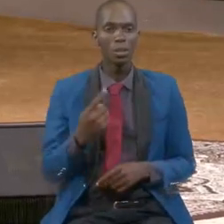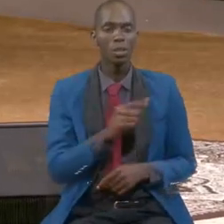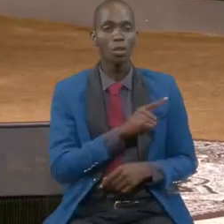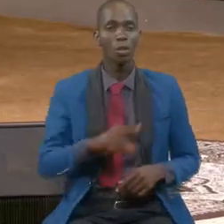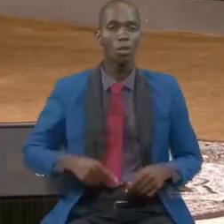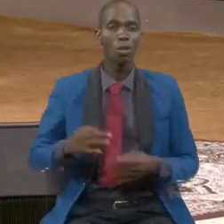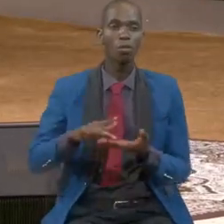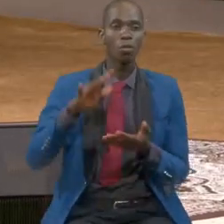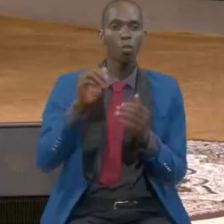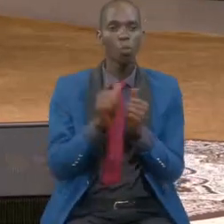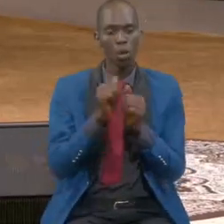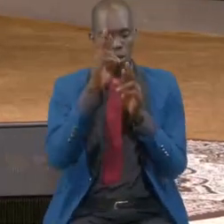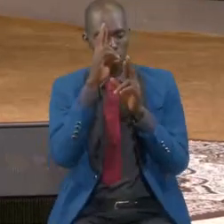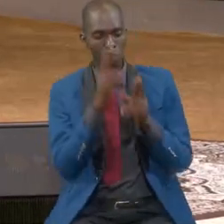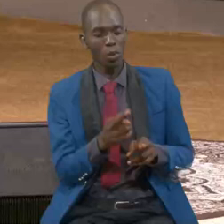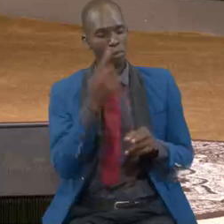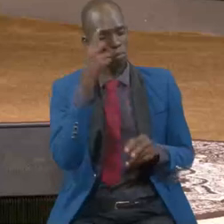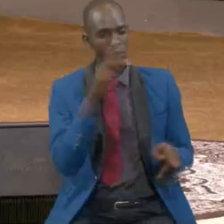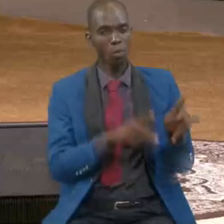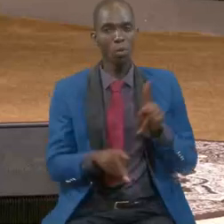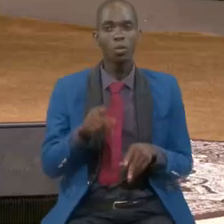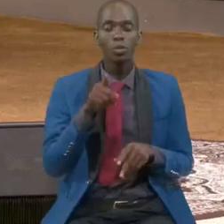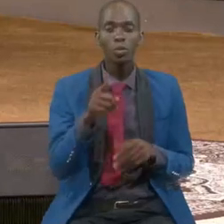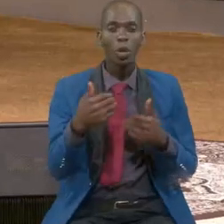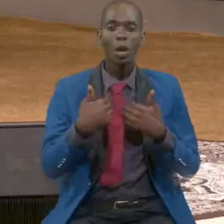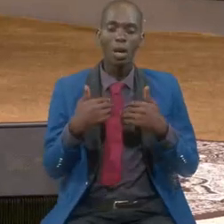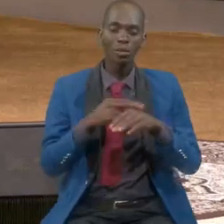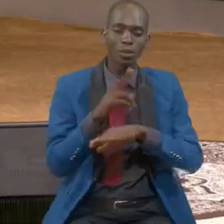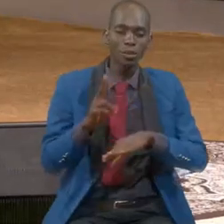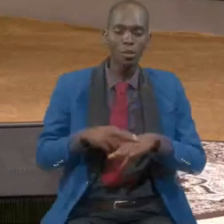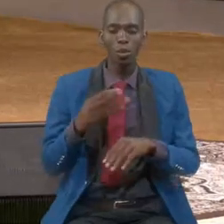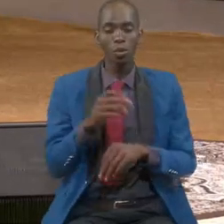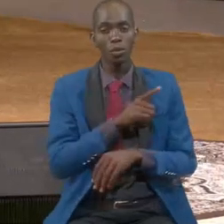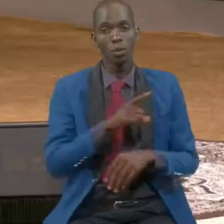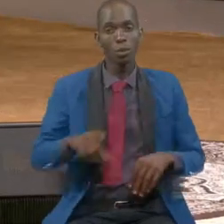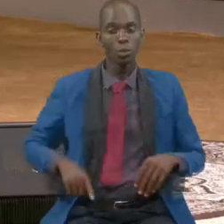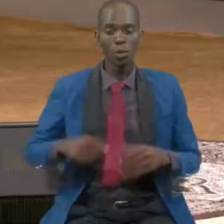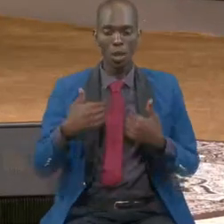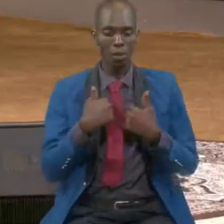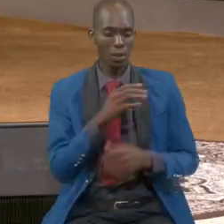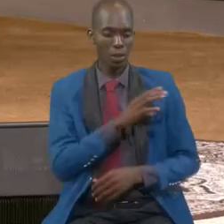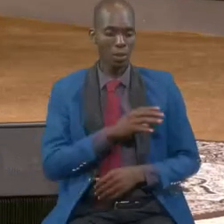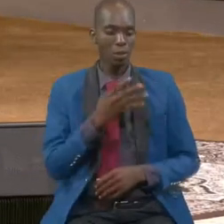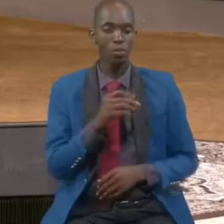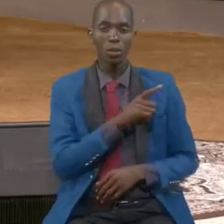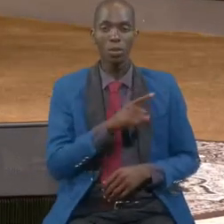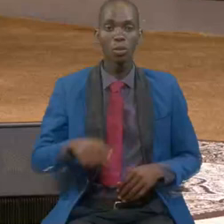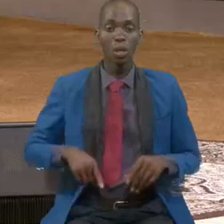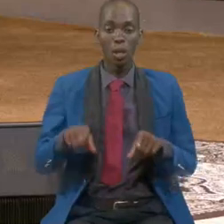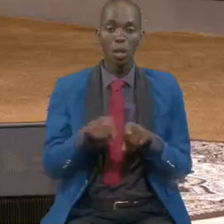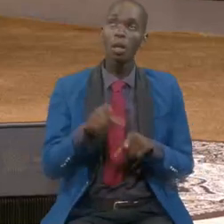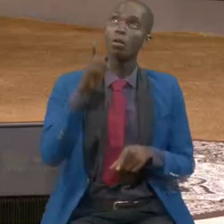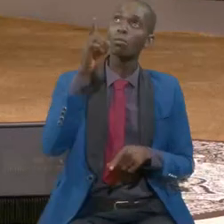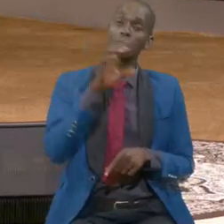de toute acception de personne. Vous avez la nature du Seigneur, vous avez le caractère du Seigneur, et comme il